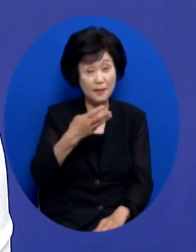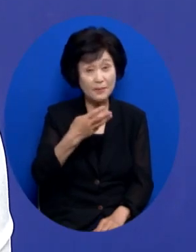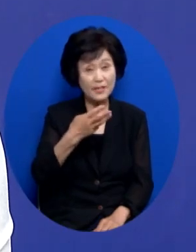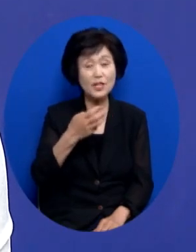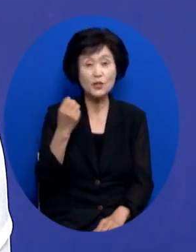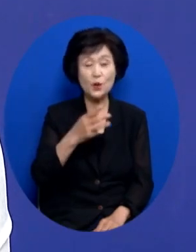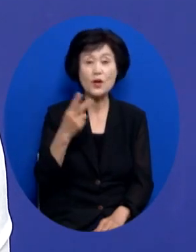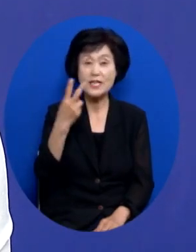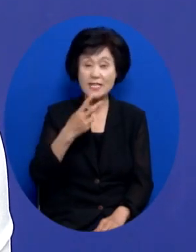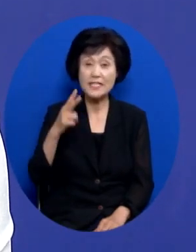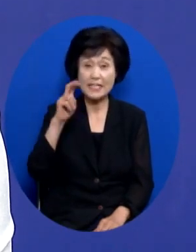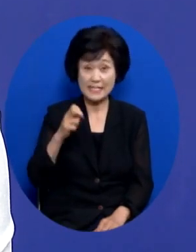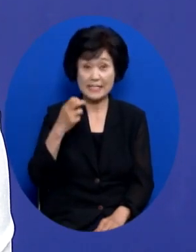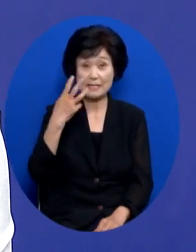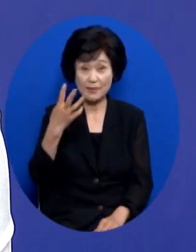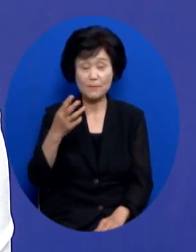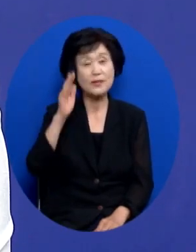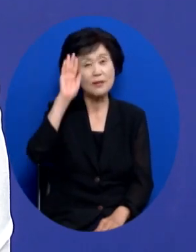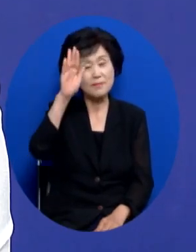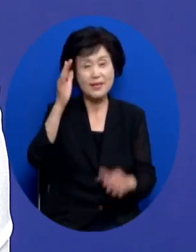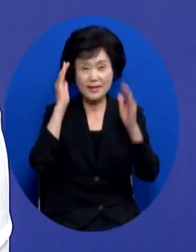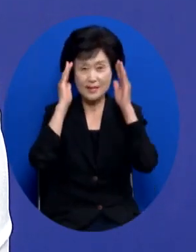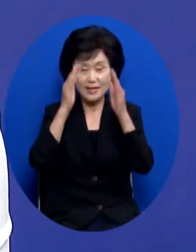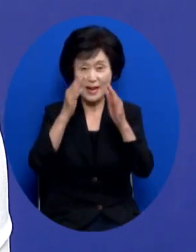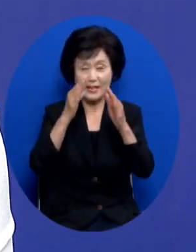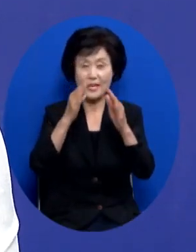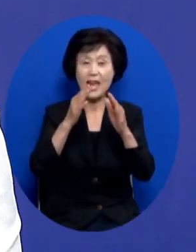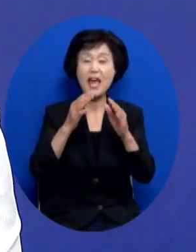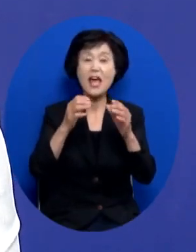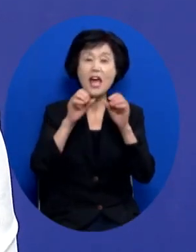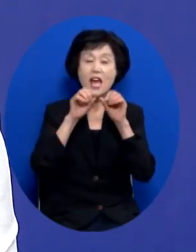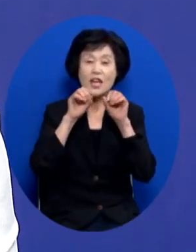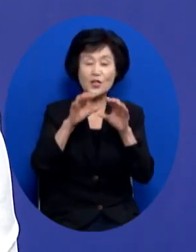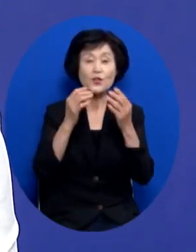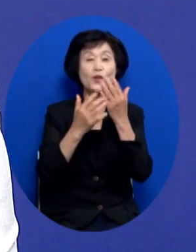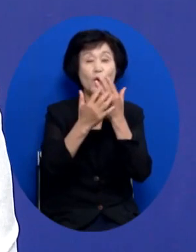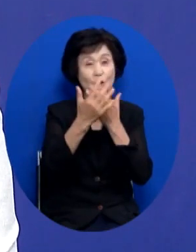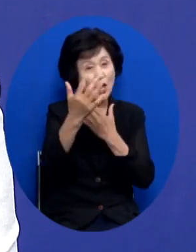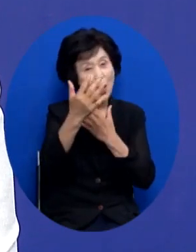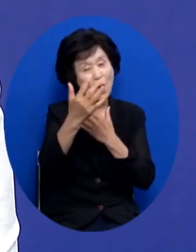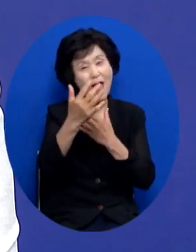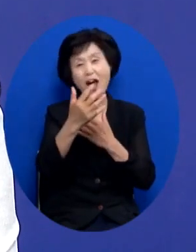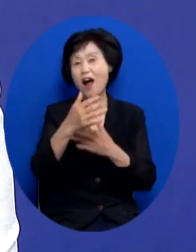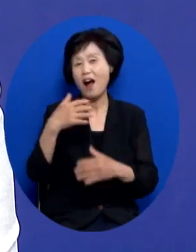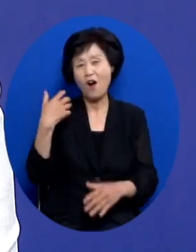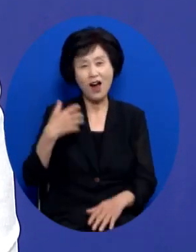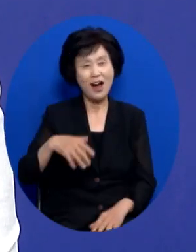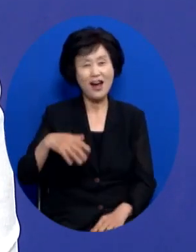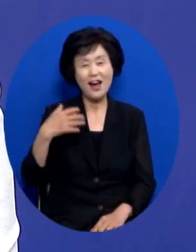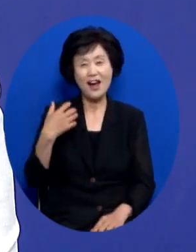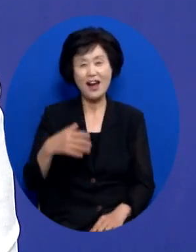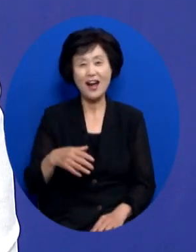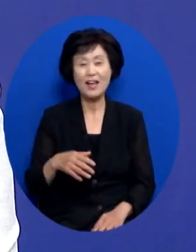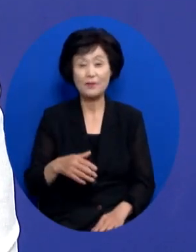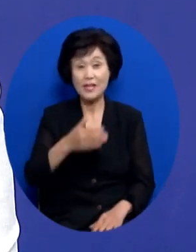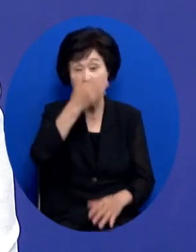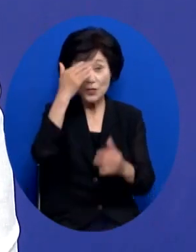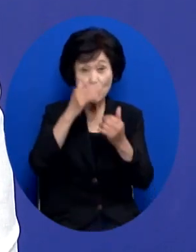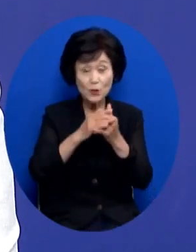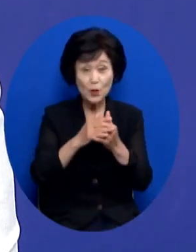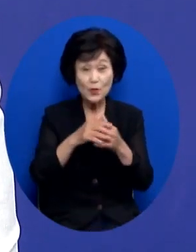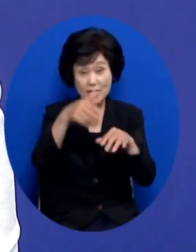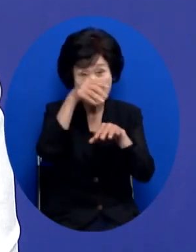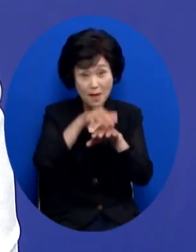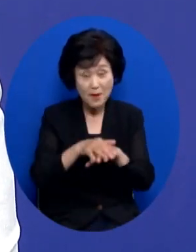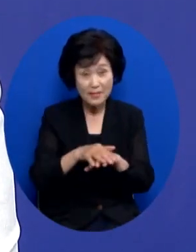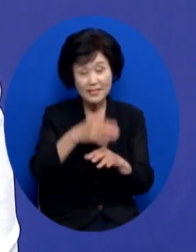2023년 그리고 미래를 향해서 이 빌리 그레엄 전도대회 은혜가 전해지는 현장이었던 것 같습니다. 네. 이번 청소년 집회에는 다음